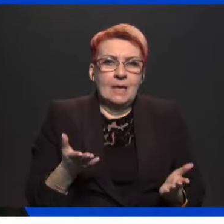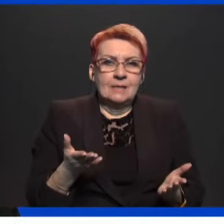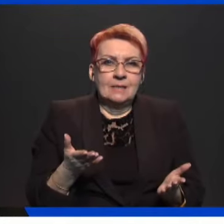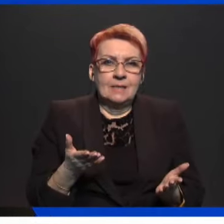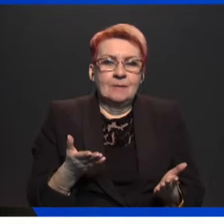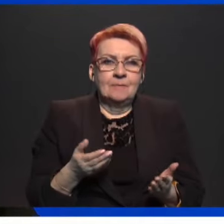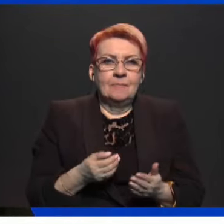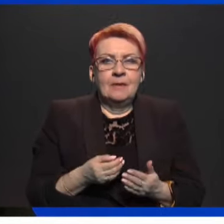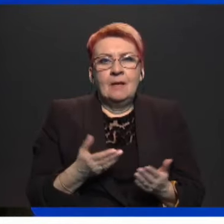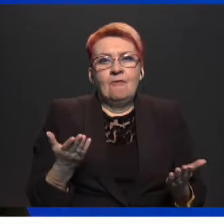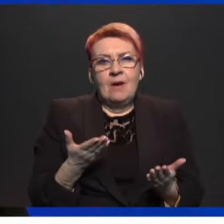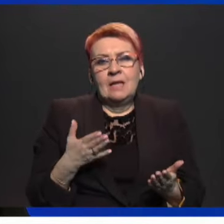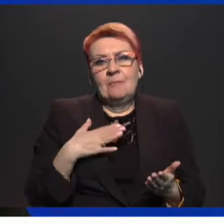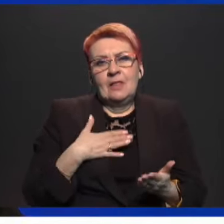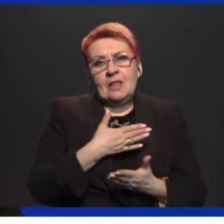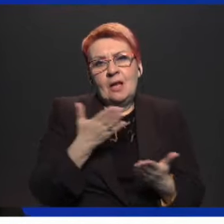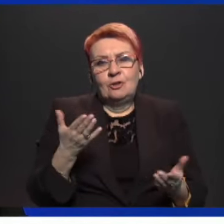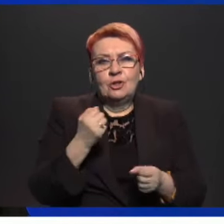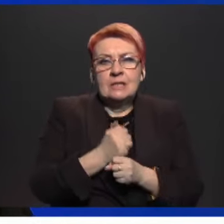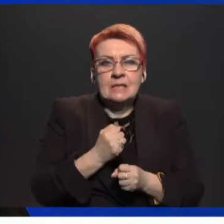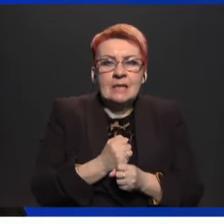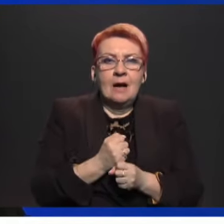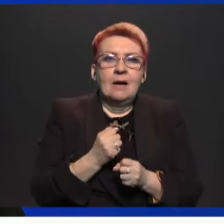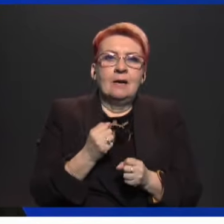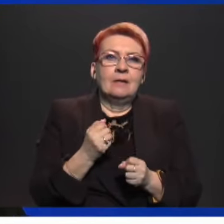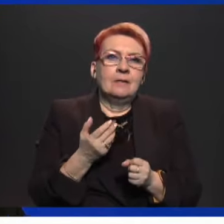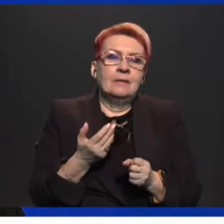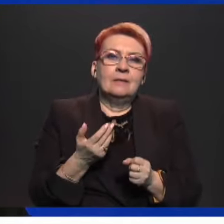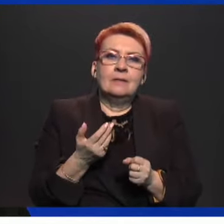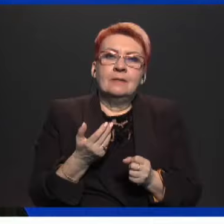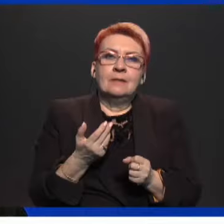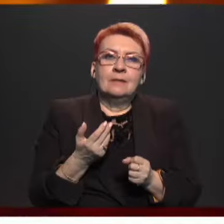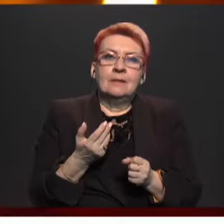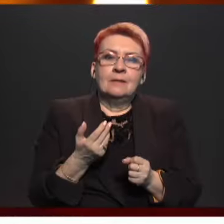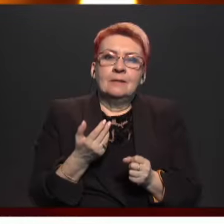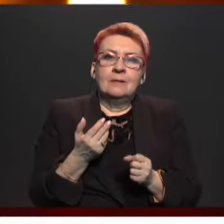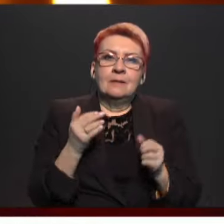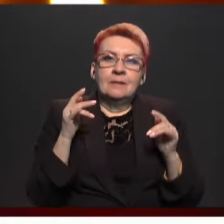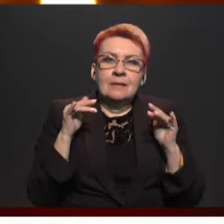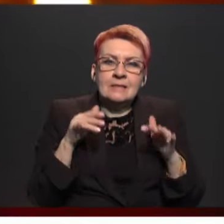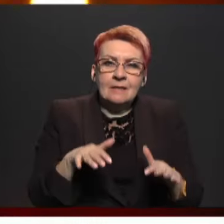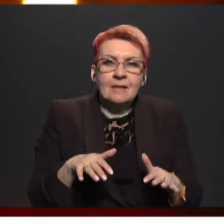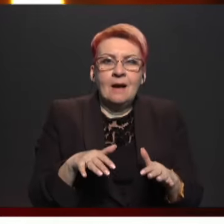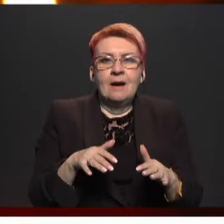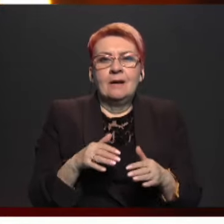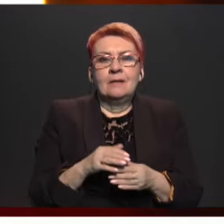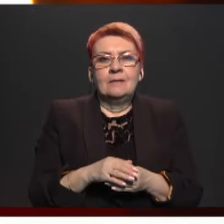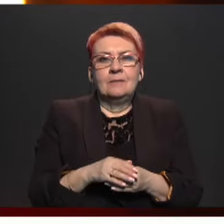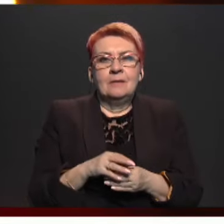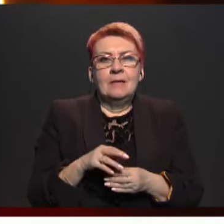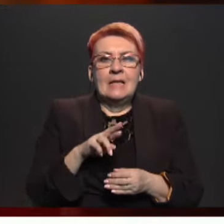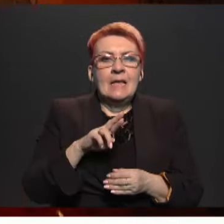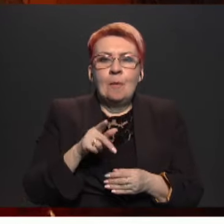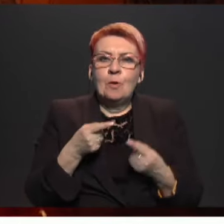и каких-то наших делах, словах, поступках, действиях Бог не испытывает. Но я бы по-другому поставил